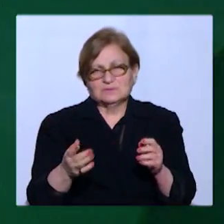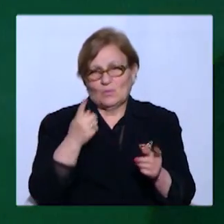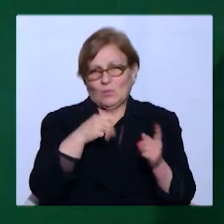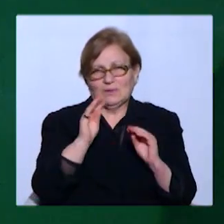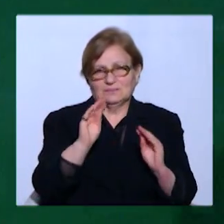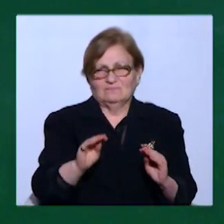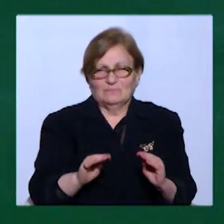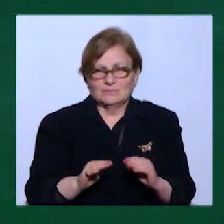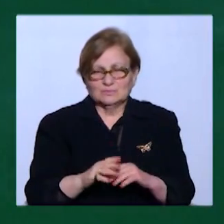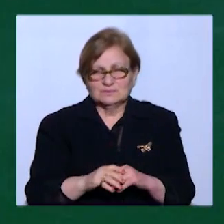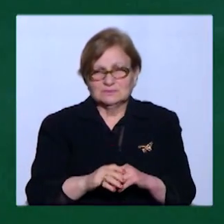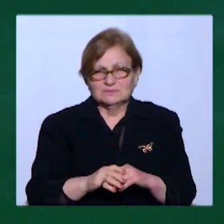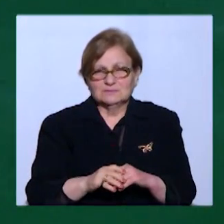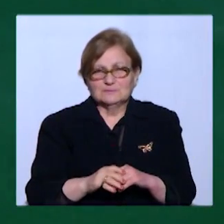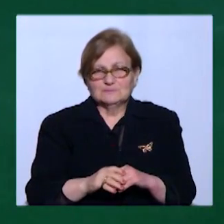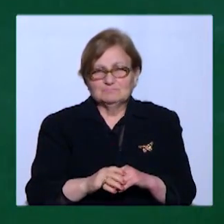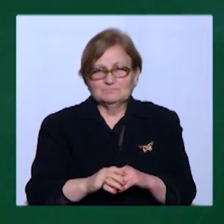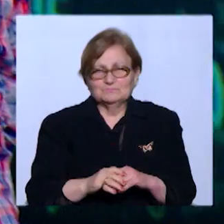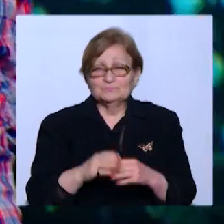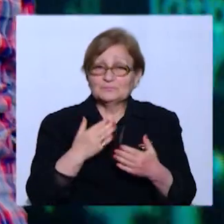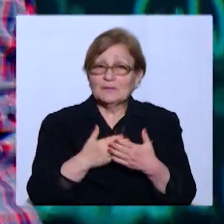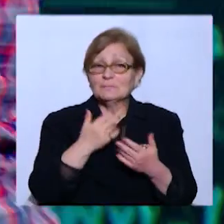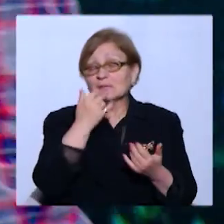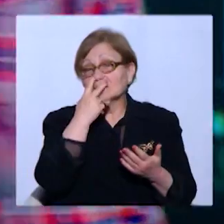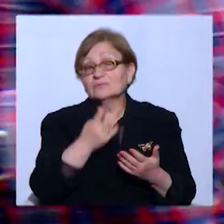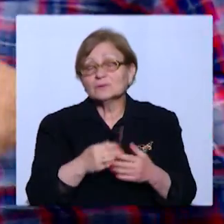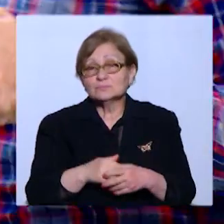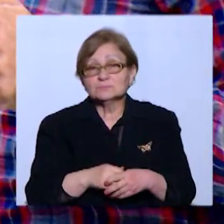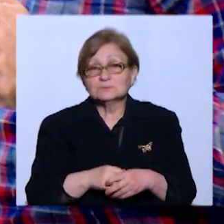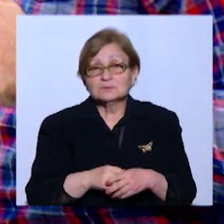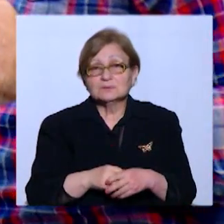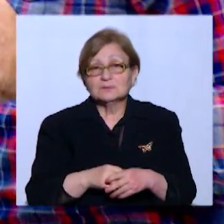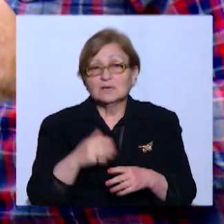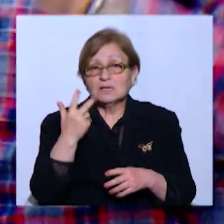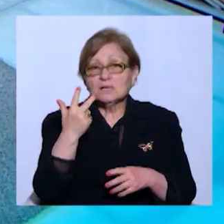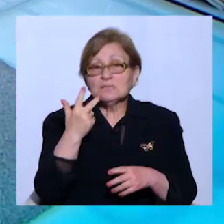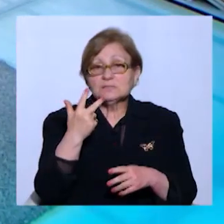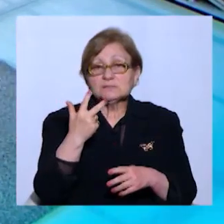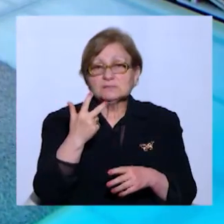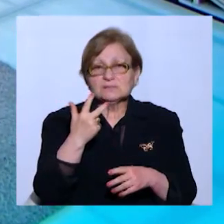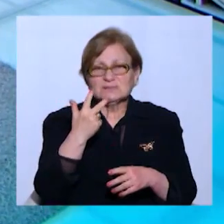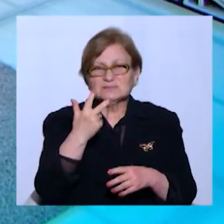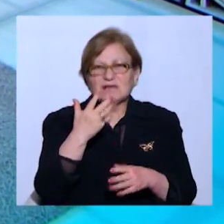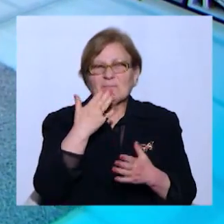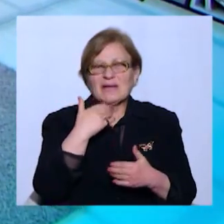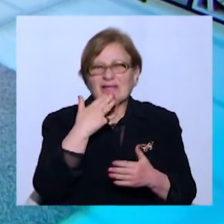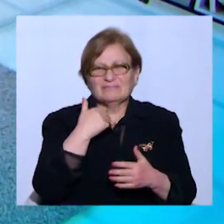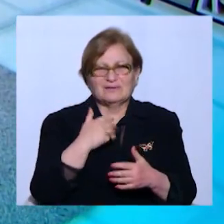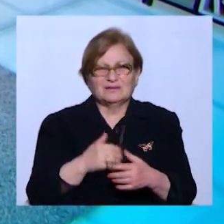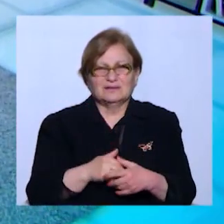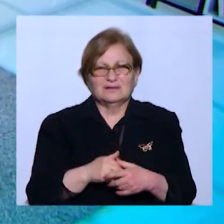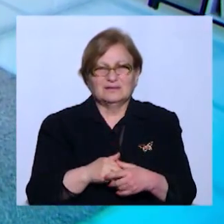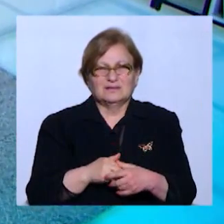უკან. აბა ახლა ვნახოთ, ახლა ვნახოთ, სამიანი თუ გამოვა, სამიანი ადვილია, აი ასე